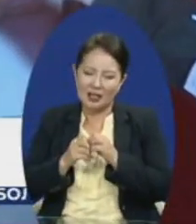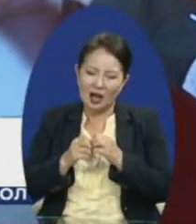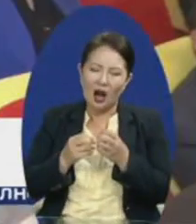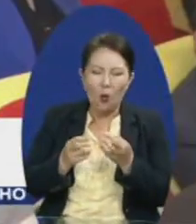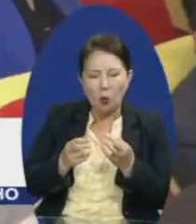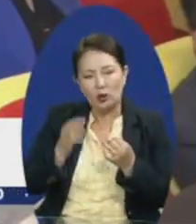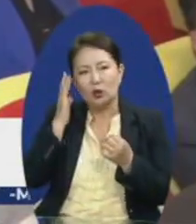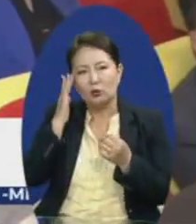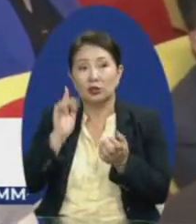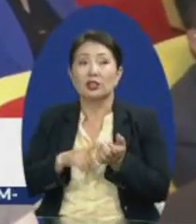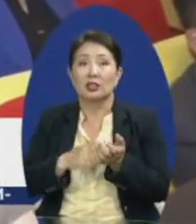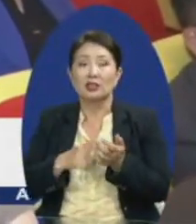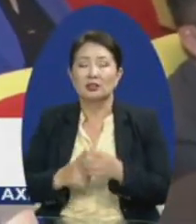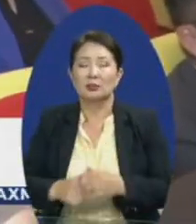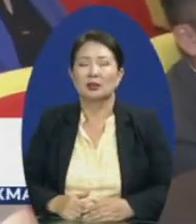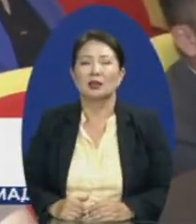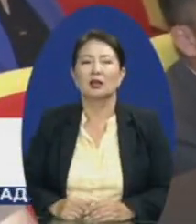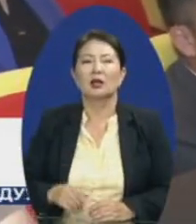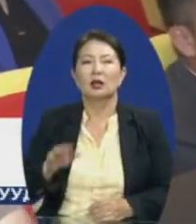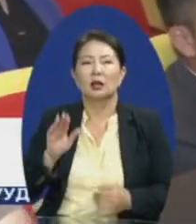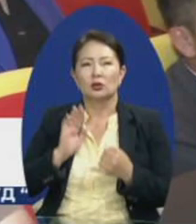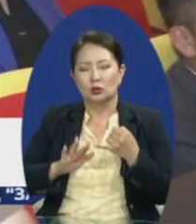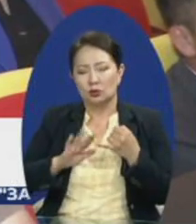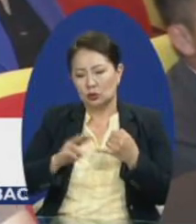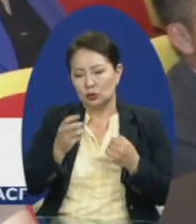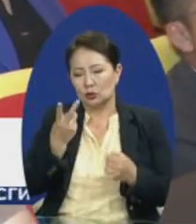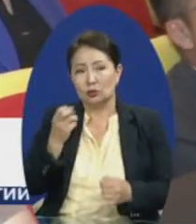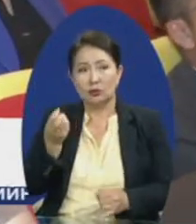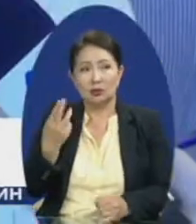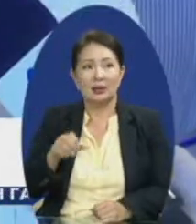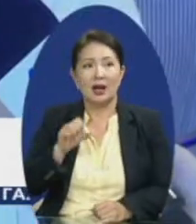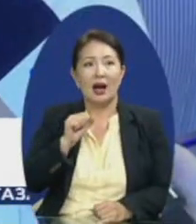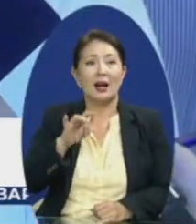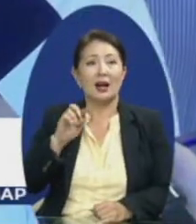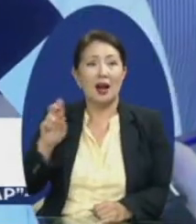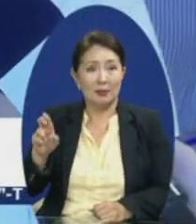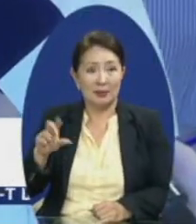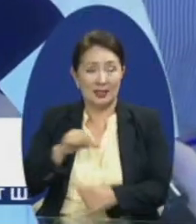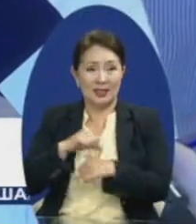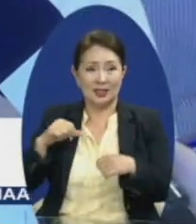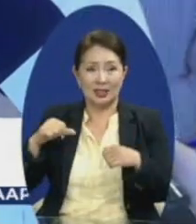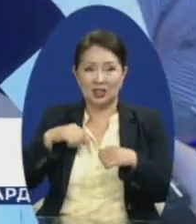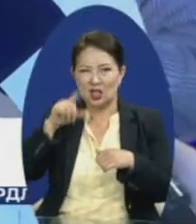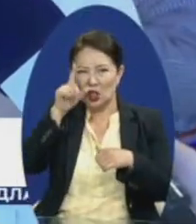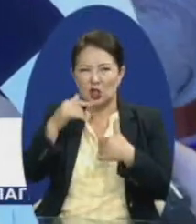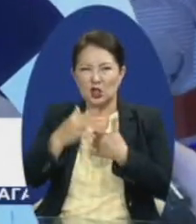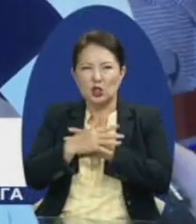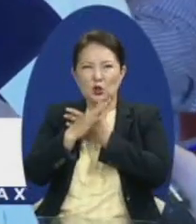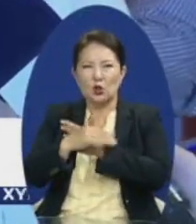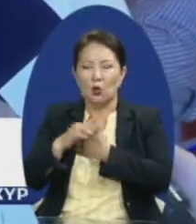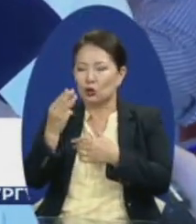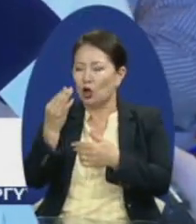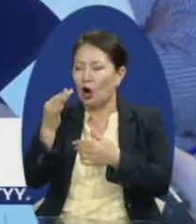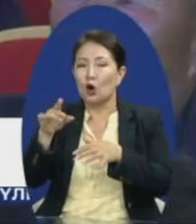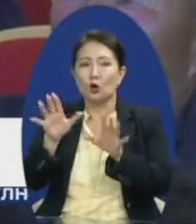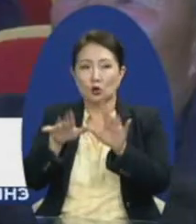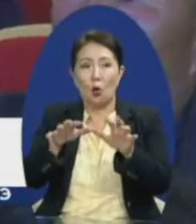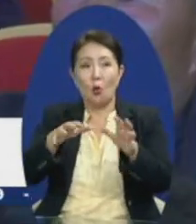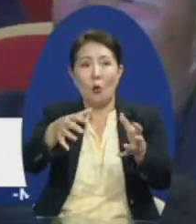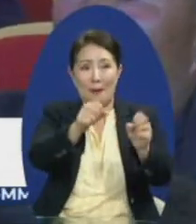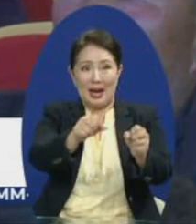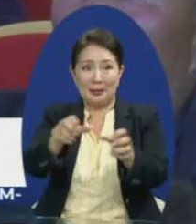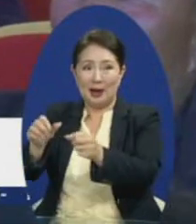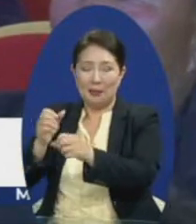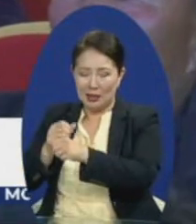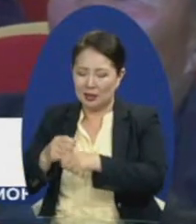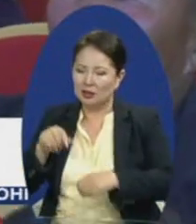хэрэгтэй. Харин сүүлийн үед арабын иргэд Дундговын зарим сумын нутгаас шонхор шувуу барих нь ихссэн. Олон машины хөдөлгөөнд